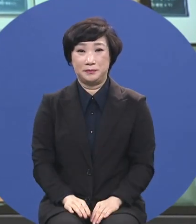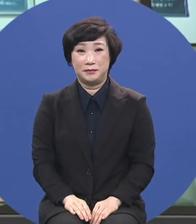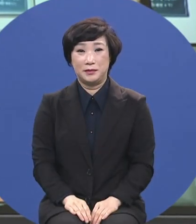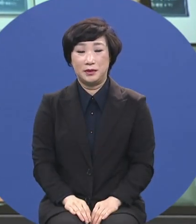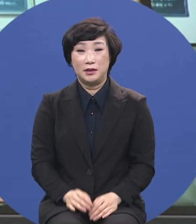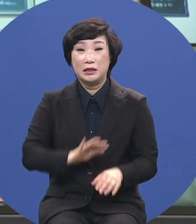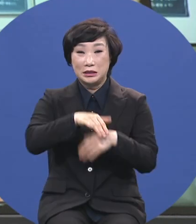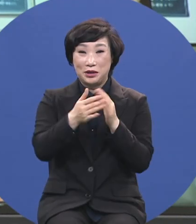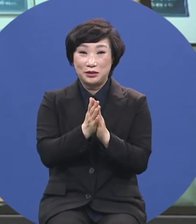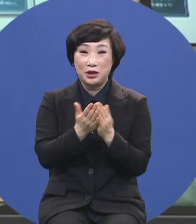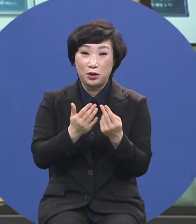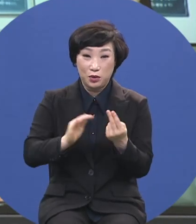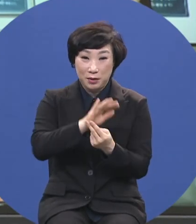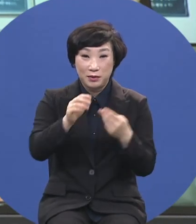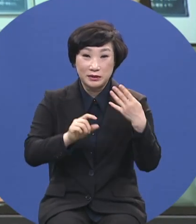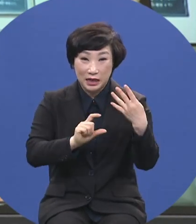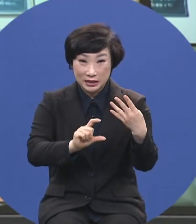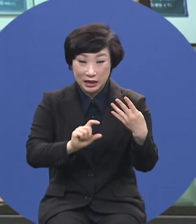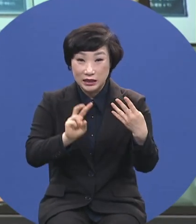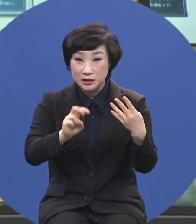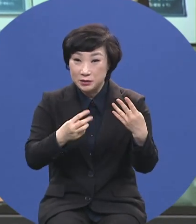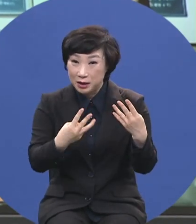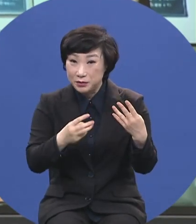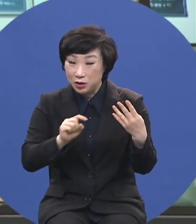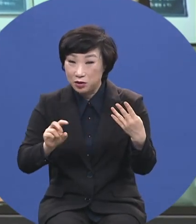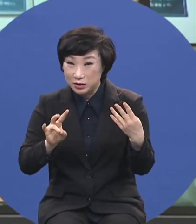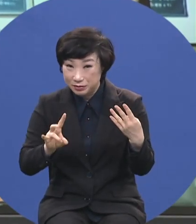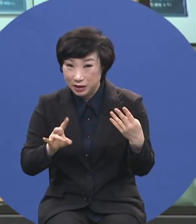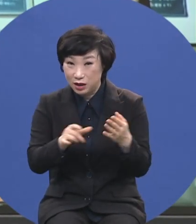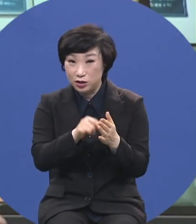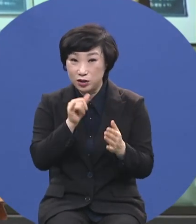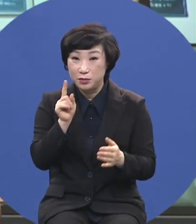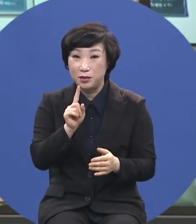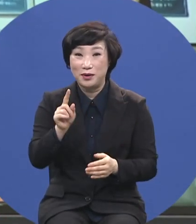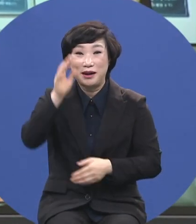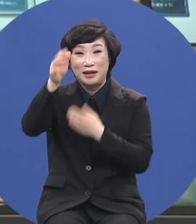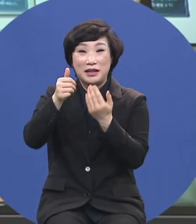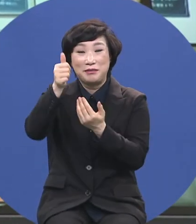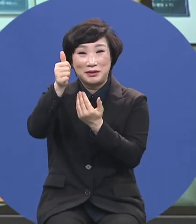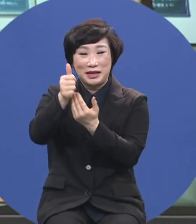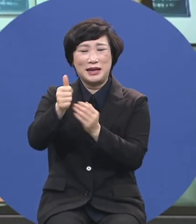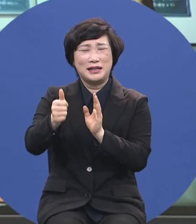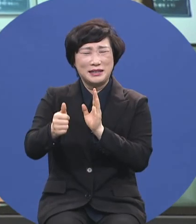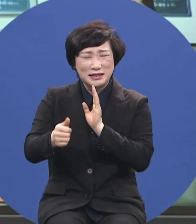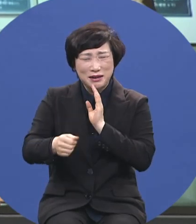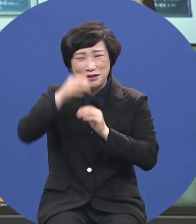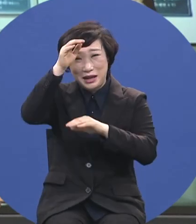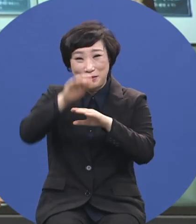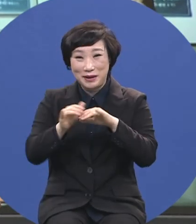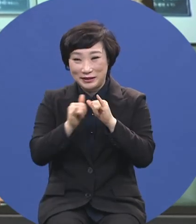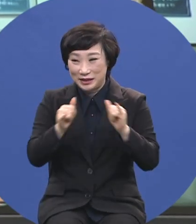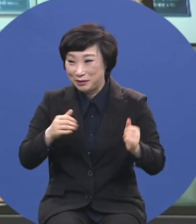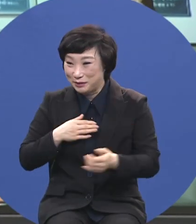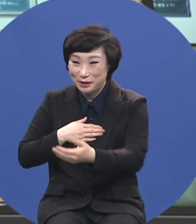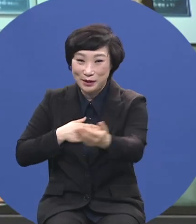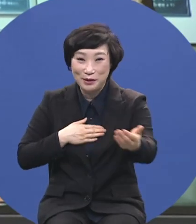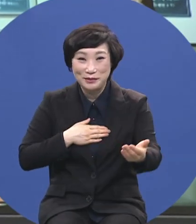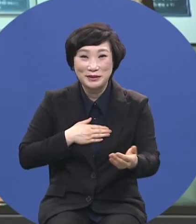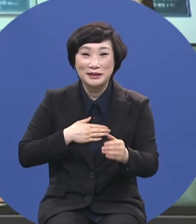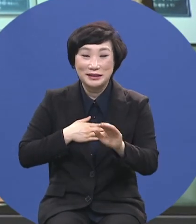그래서 요한복음 4장 23절로 24절에 하나님께 참으로 예배하는